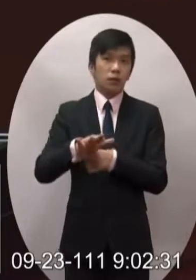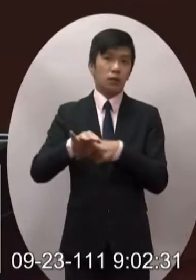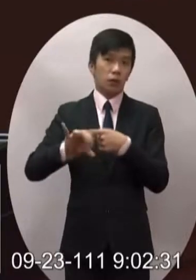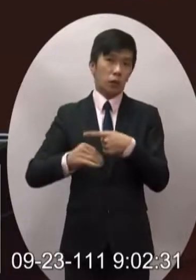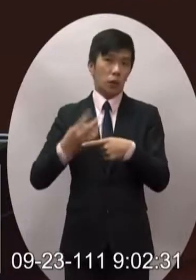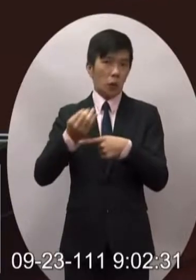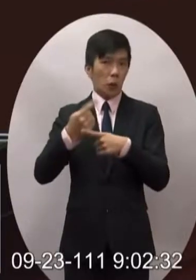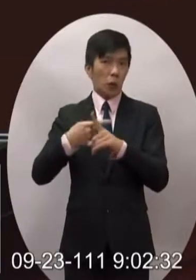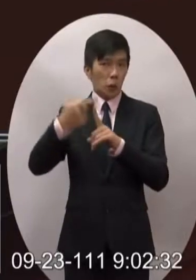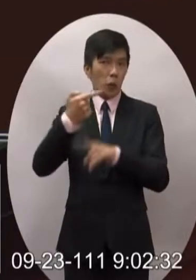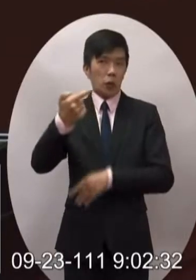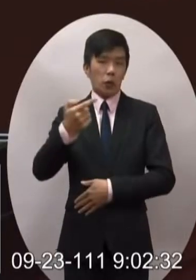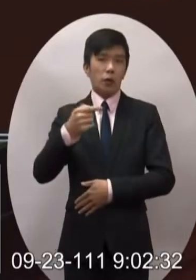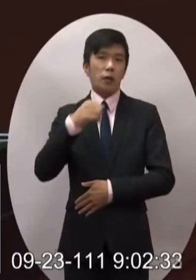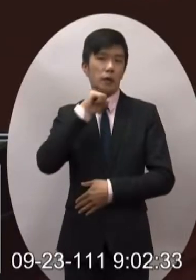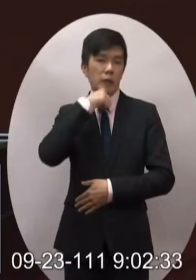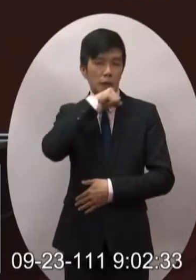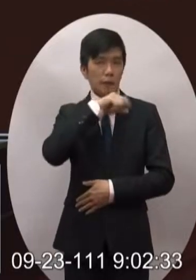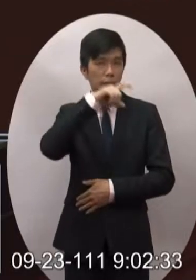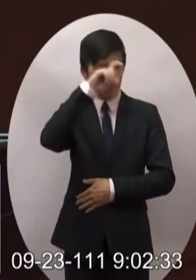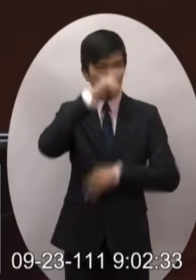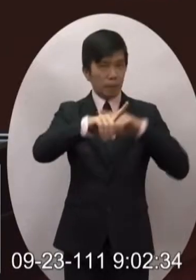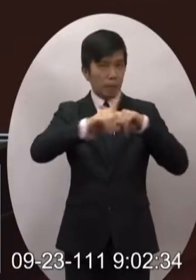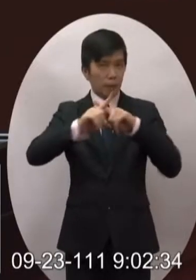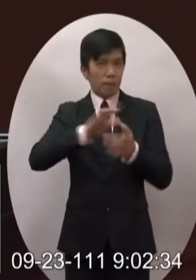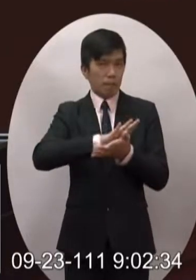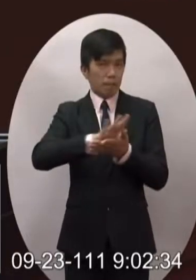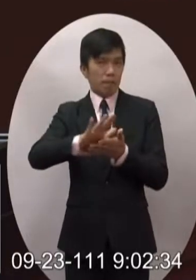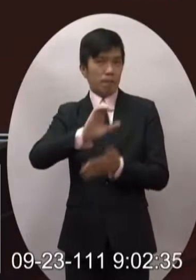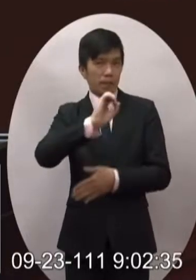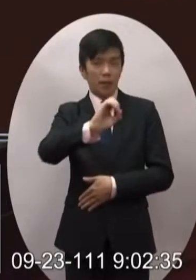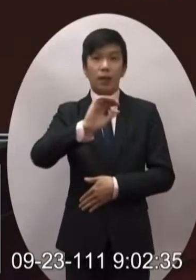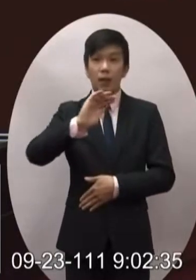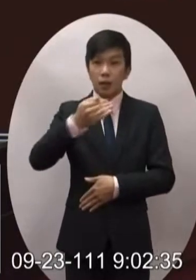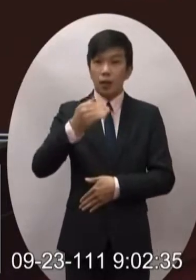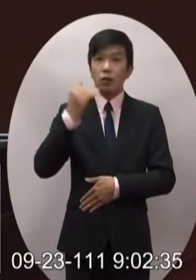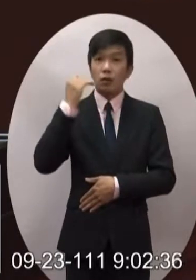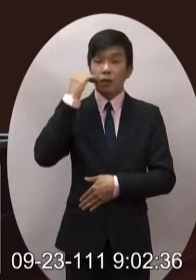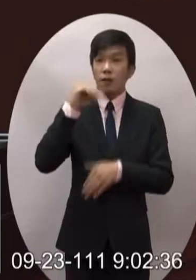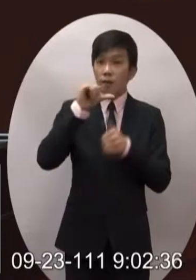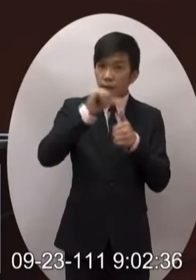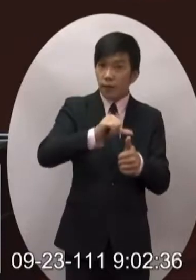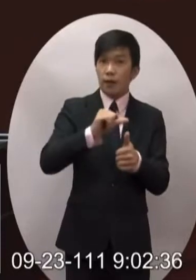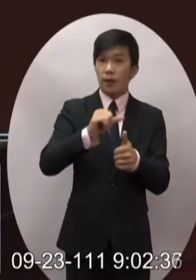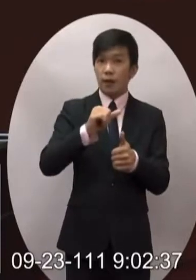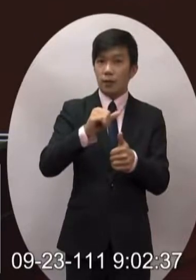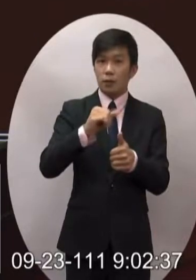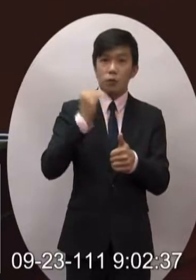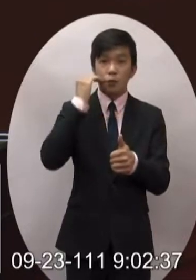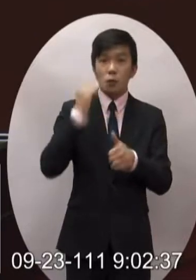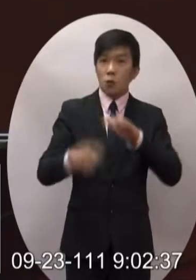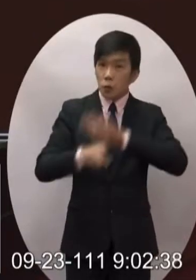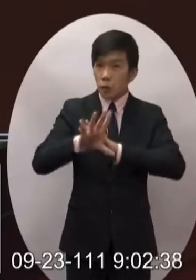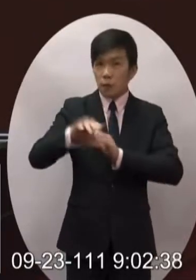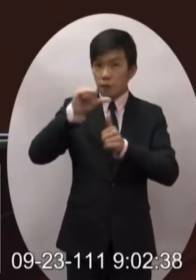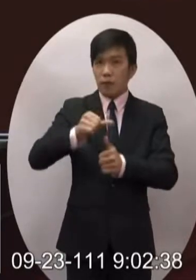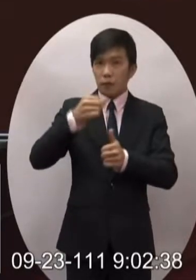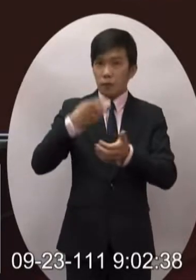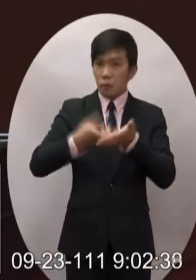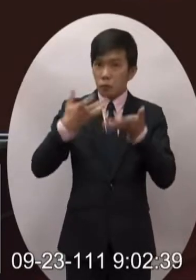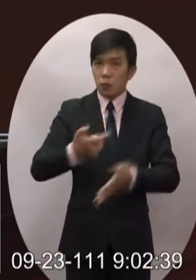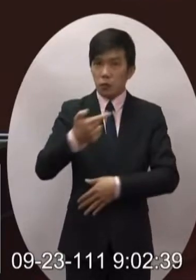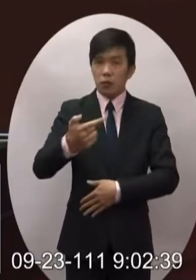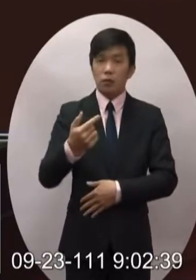也是严格的清零政策，因此处罚违反隔离或检疫规定的罚则相当重。例如第十三